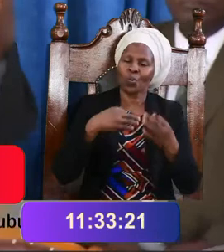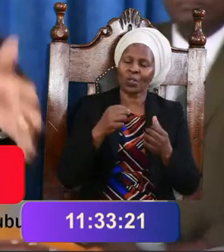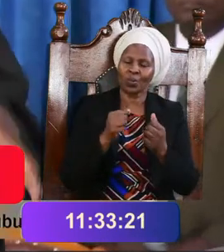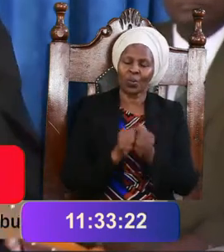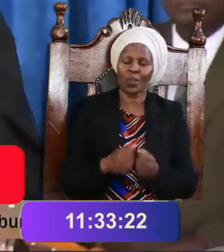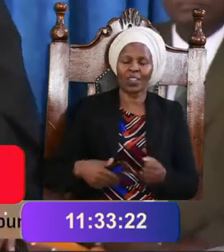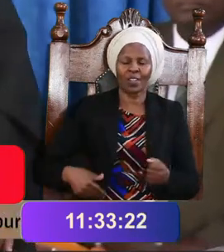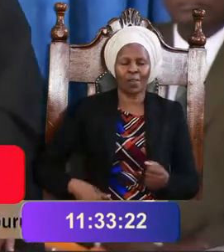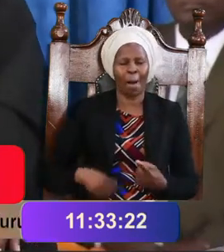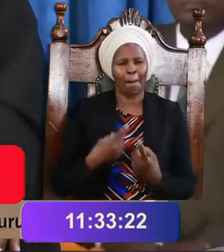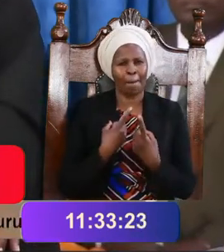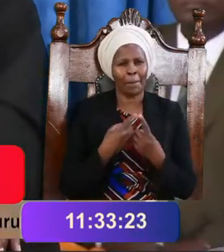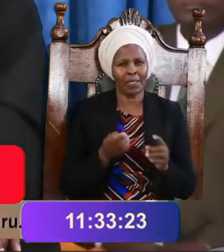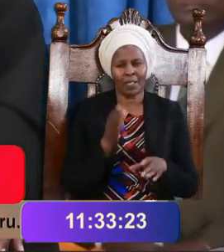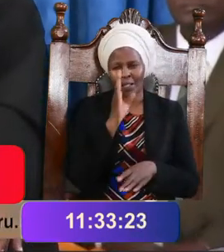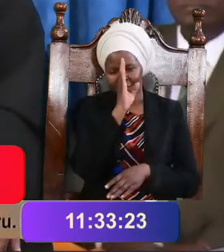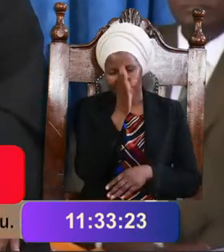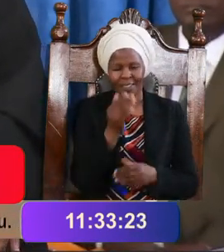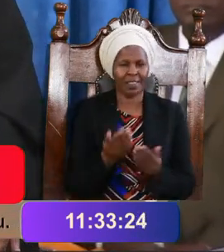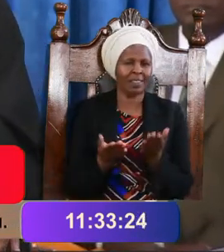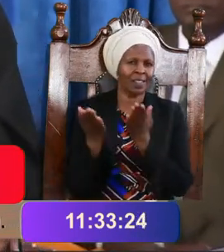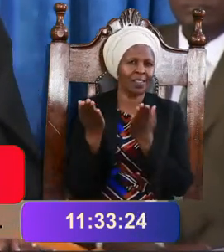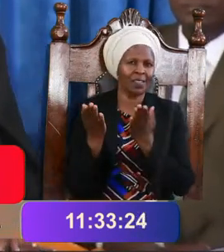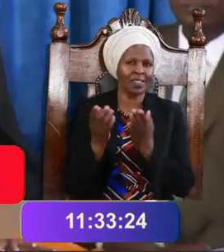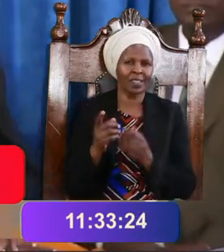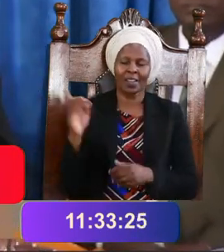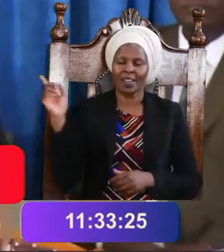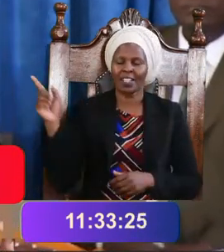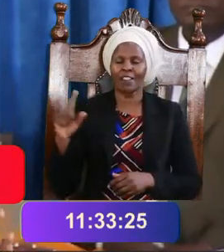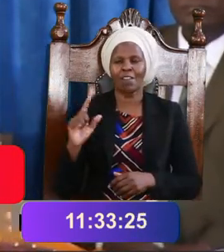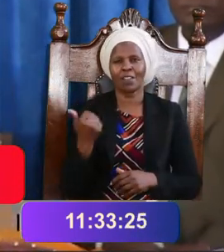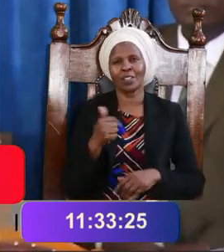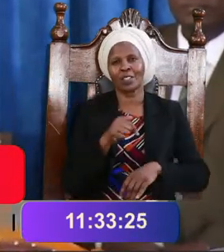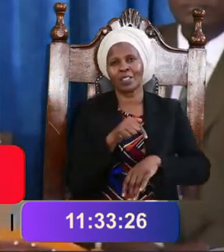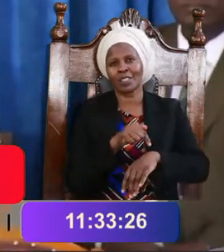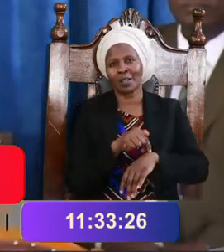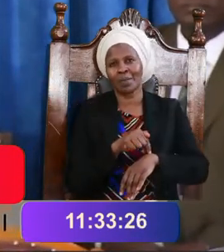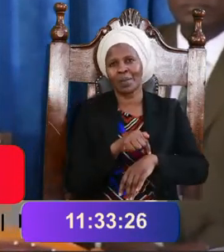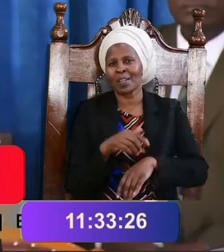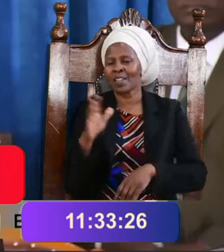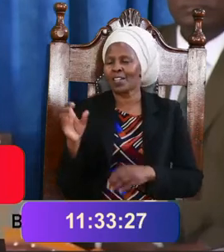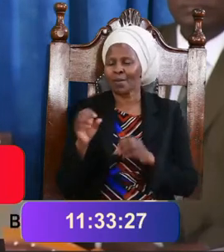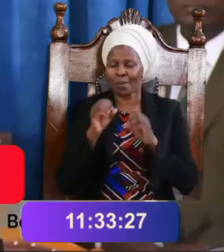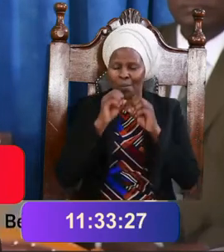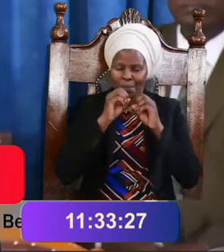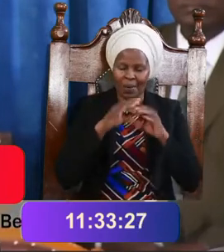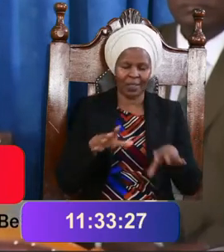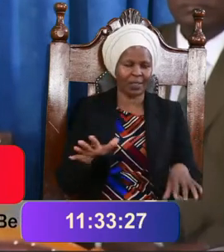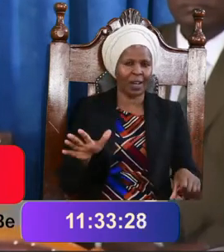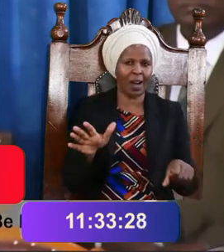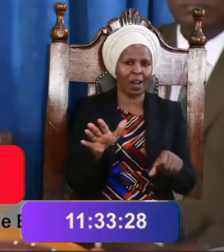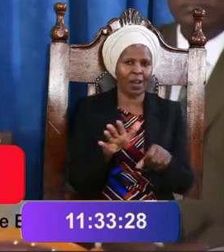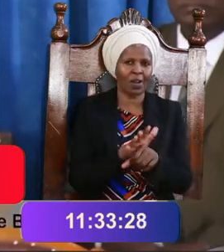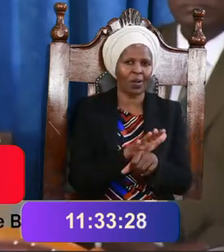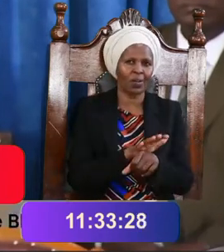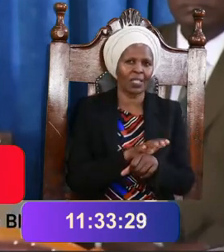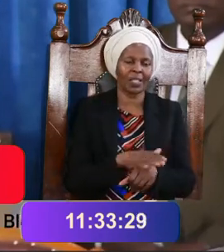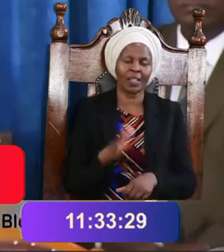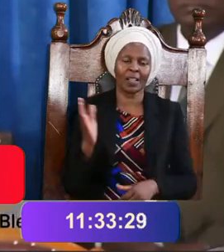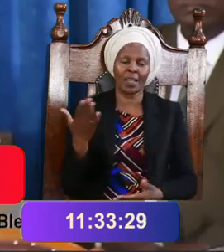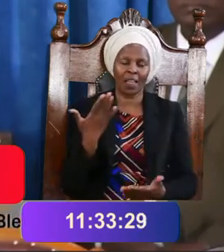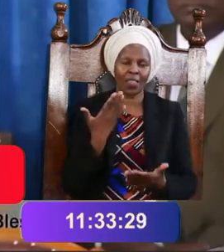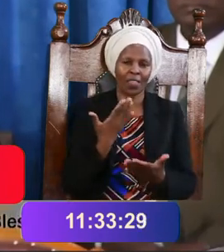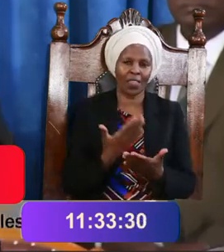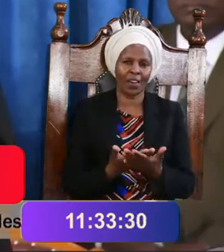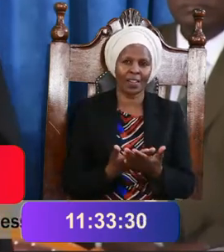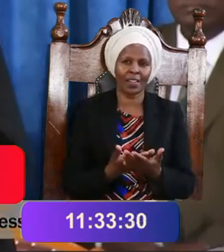ya Sunday, hii ni mara yangu ya kwanza. Na shukuru sana, nimebarikiwa kabisa. Na ninashukuru